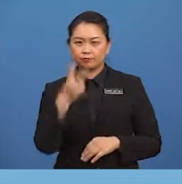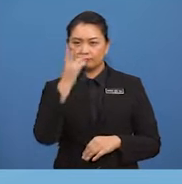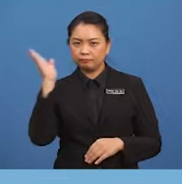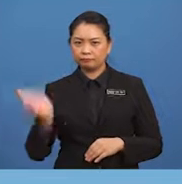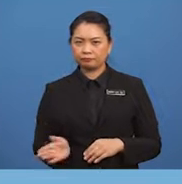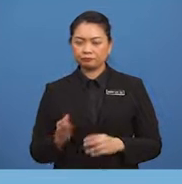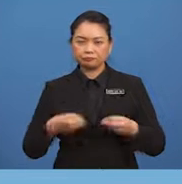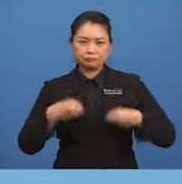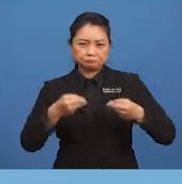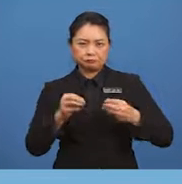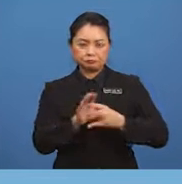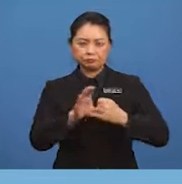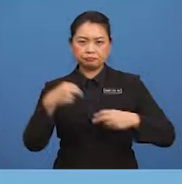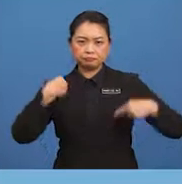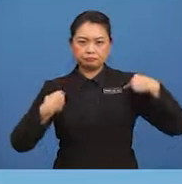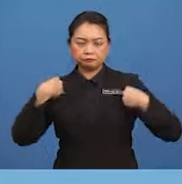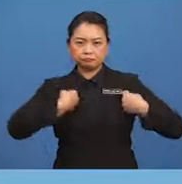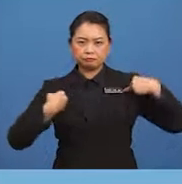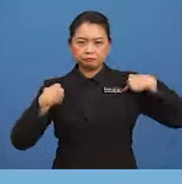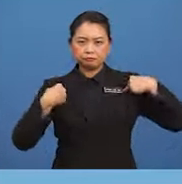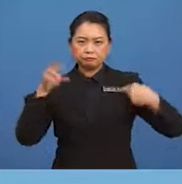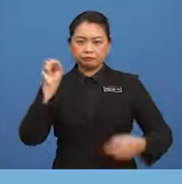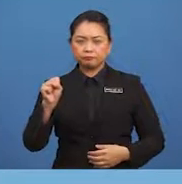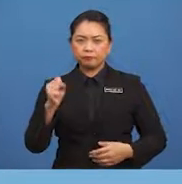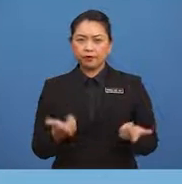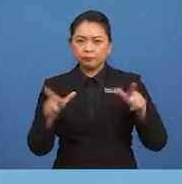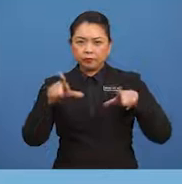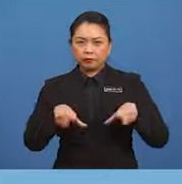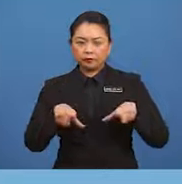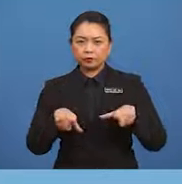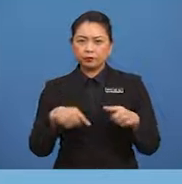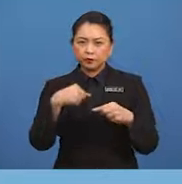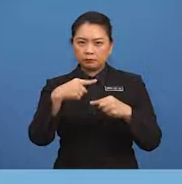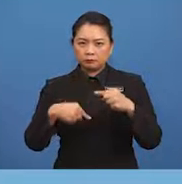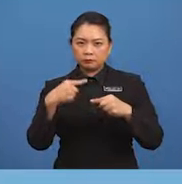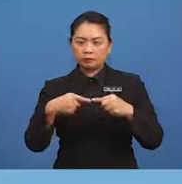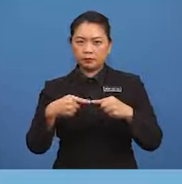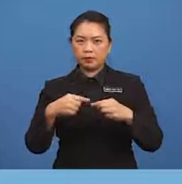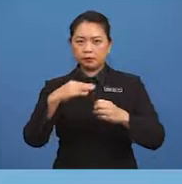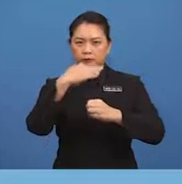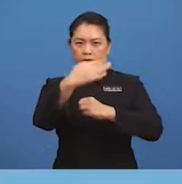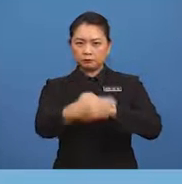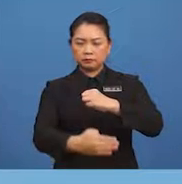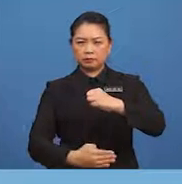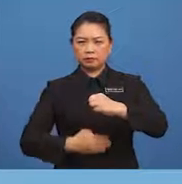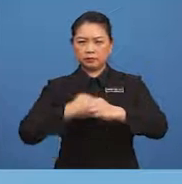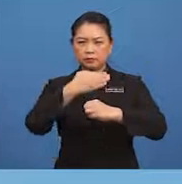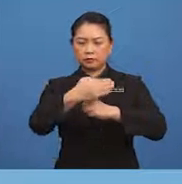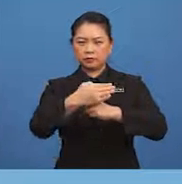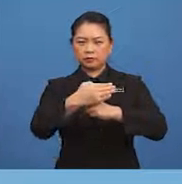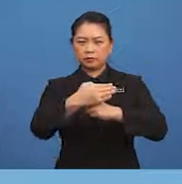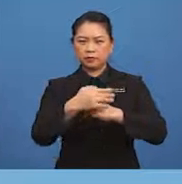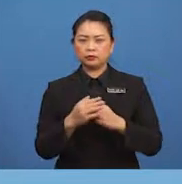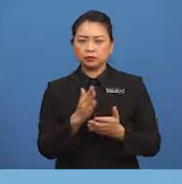bagi sel haiwan, sitokinesis berlaku apabila membran plasma mencerut